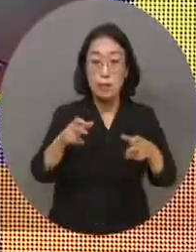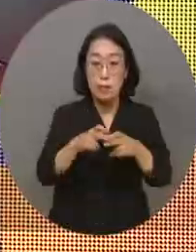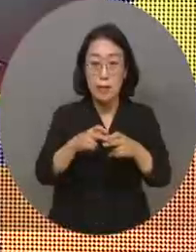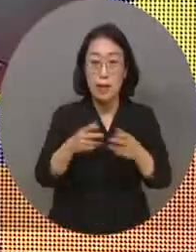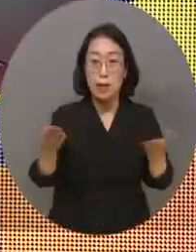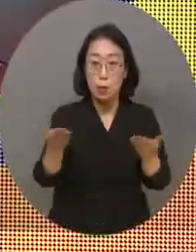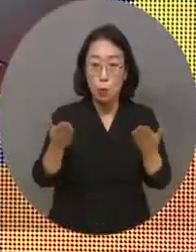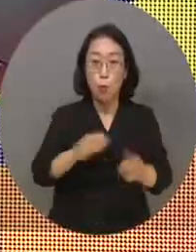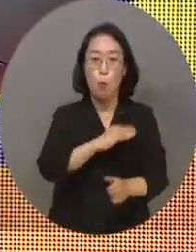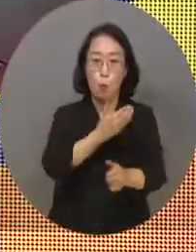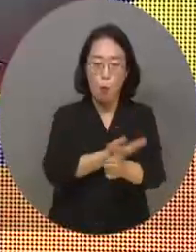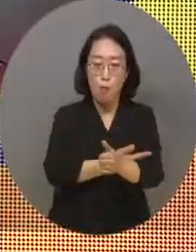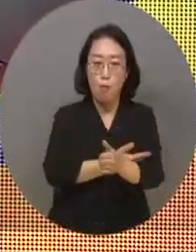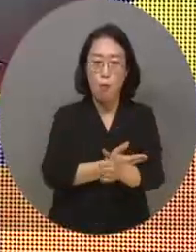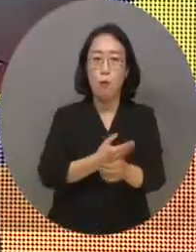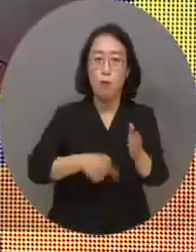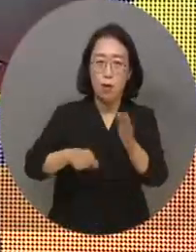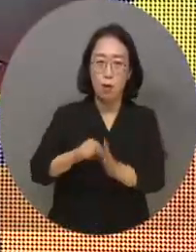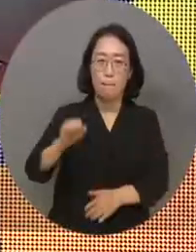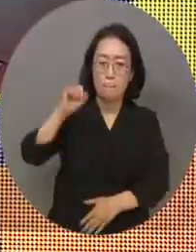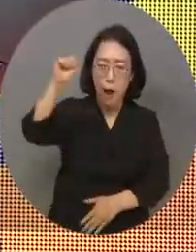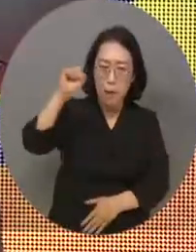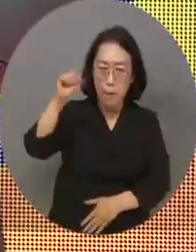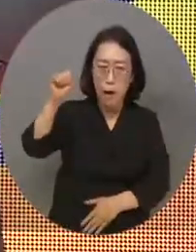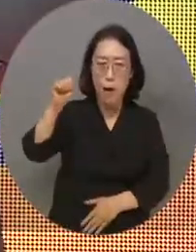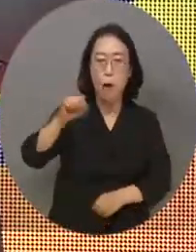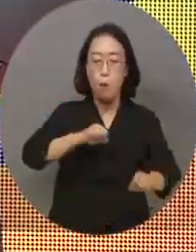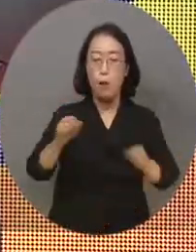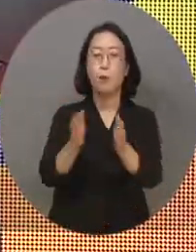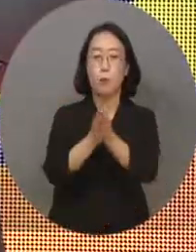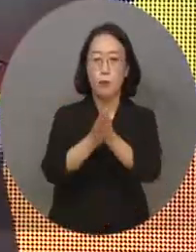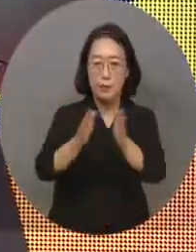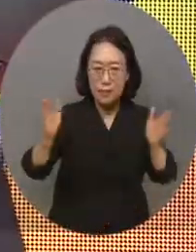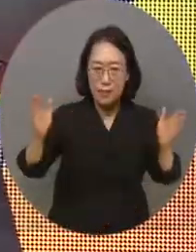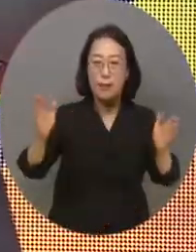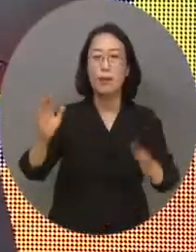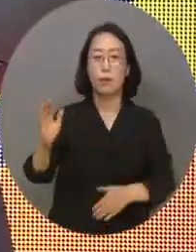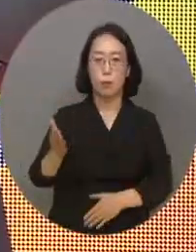장애인 노동권 쟁취를 위한 장애인 노동운동에 나서게 되었음을 말씀드립니다.